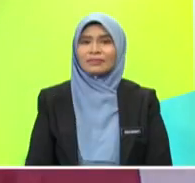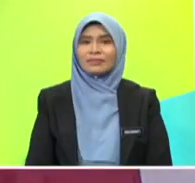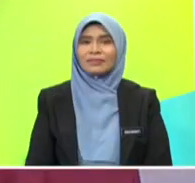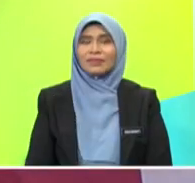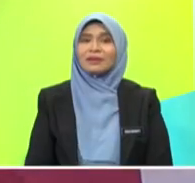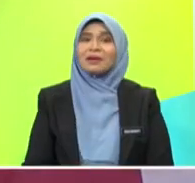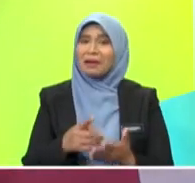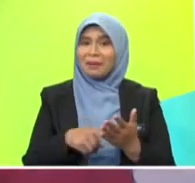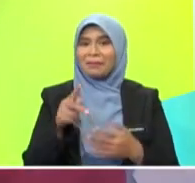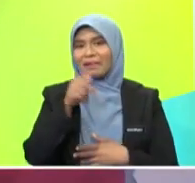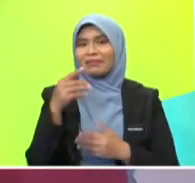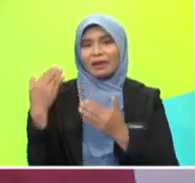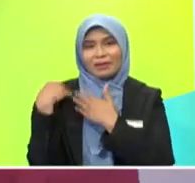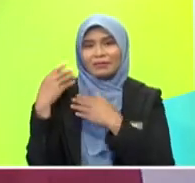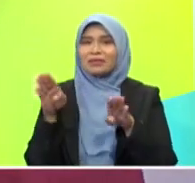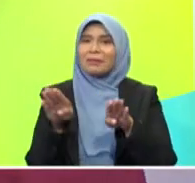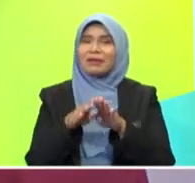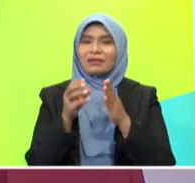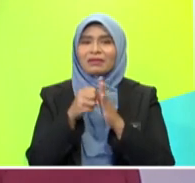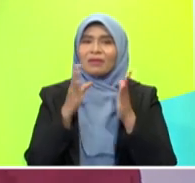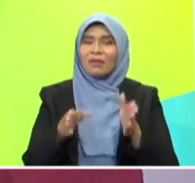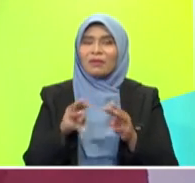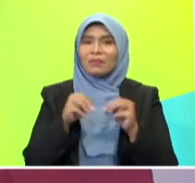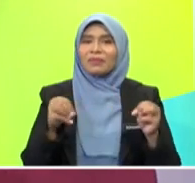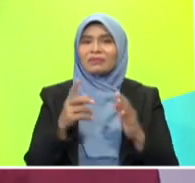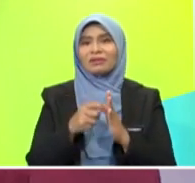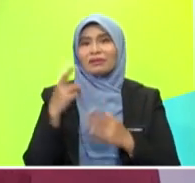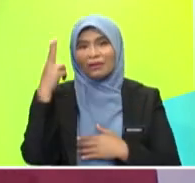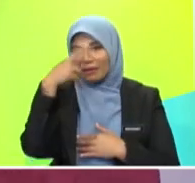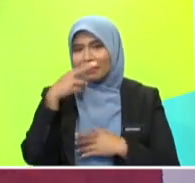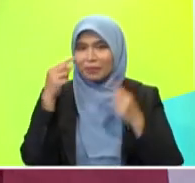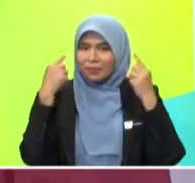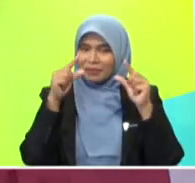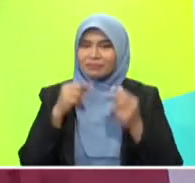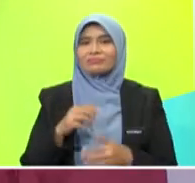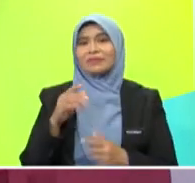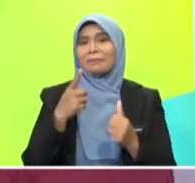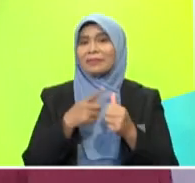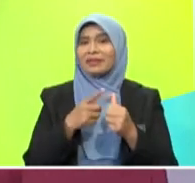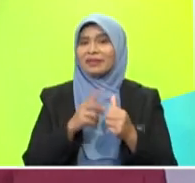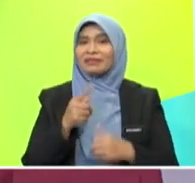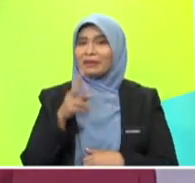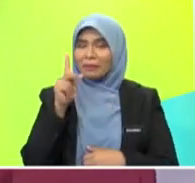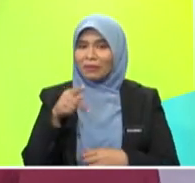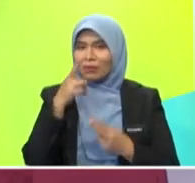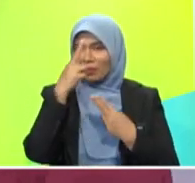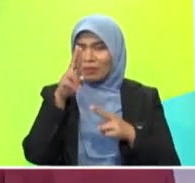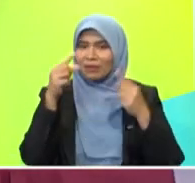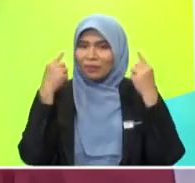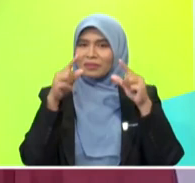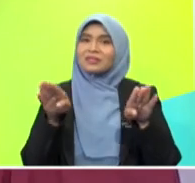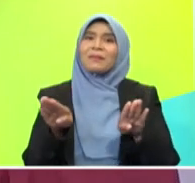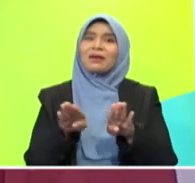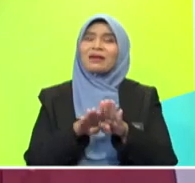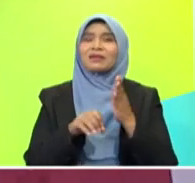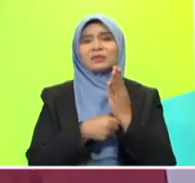Apakah tanggung jawab sebagai seorang murid terhadap guru yang pertama kita perlu menghormati guru sebagai